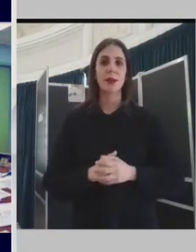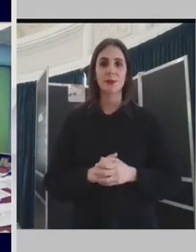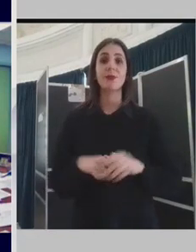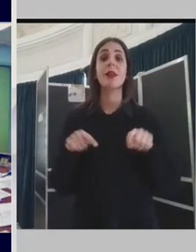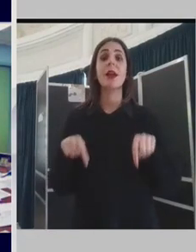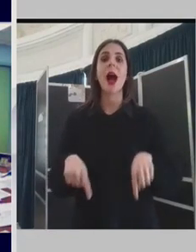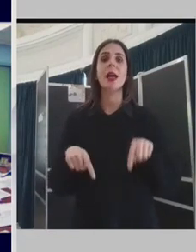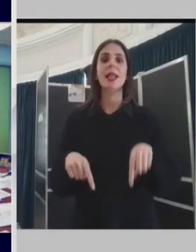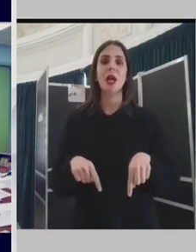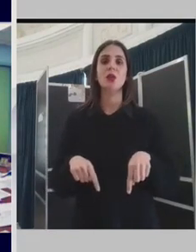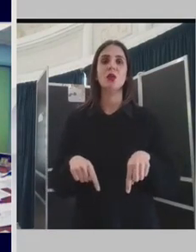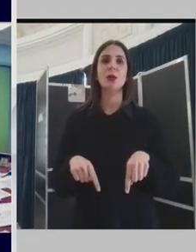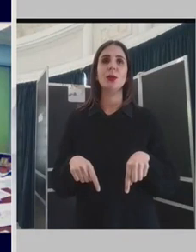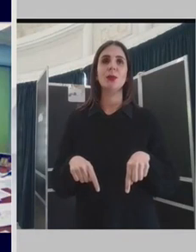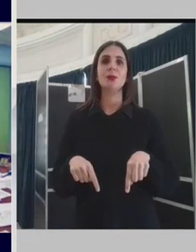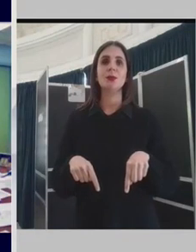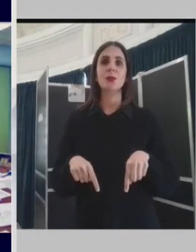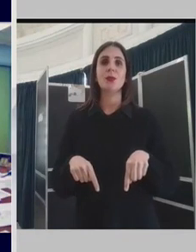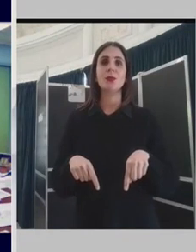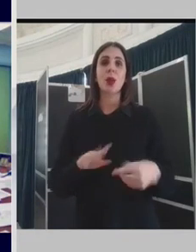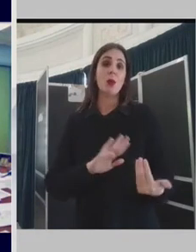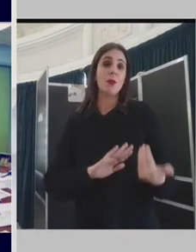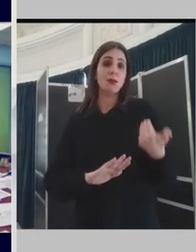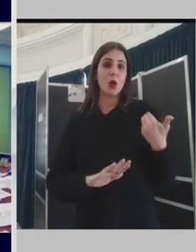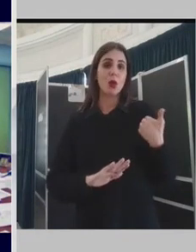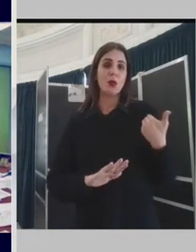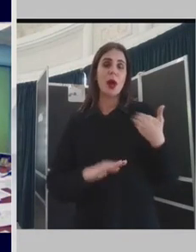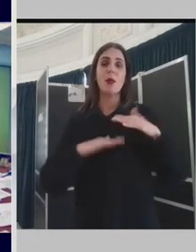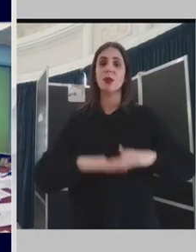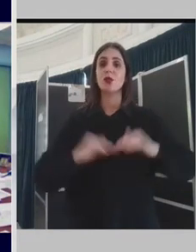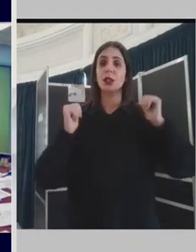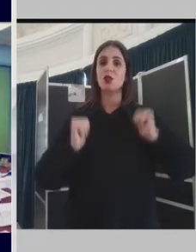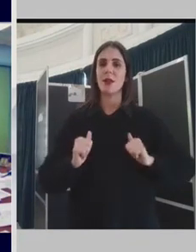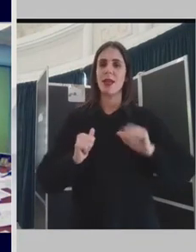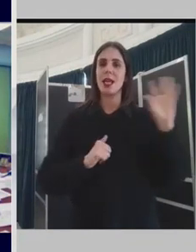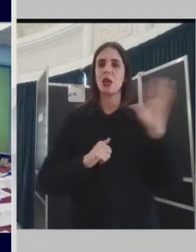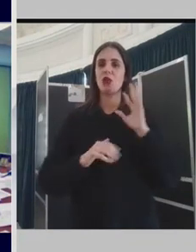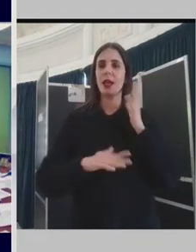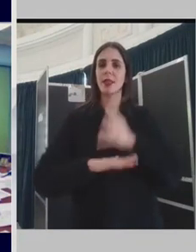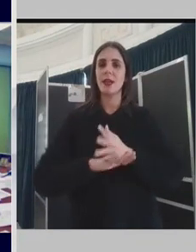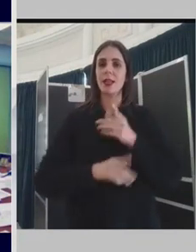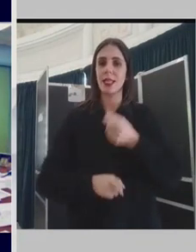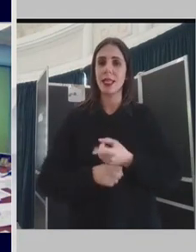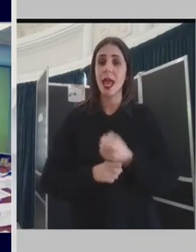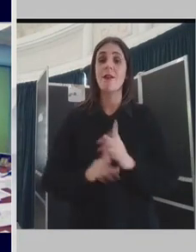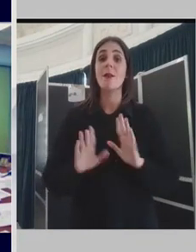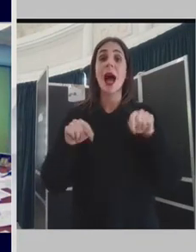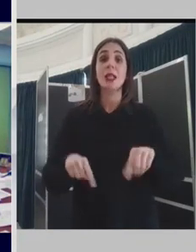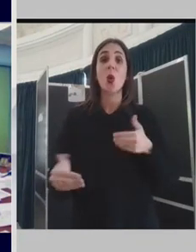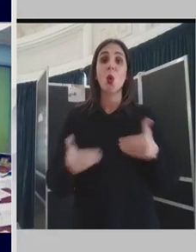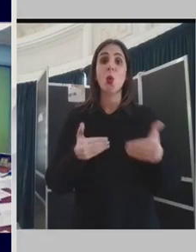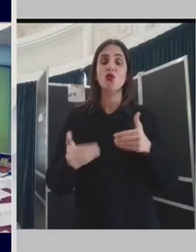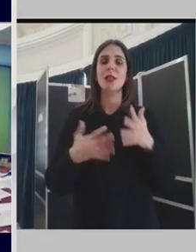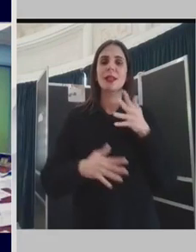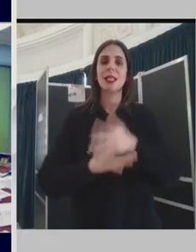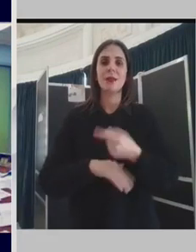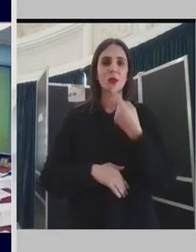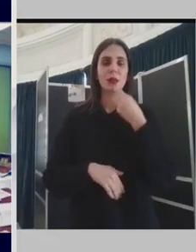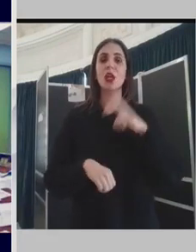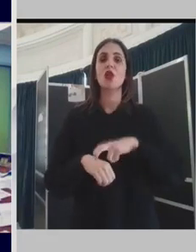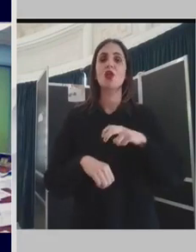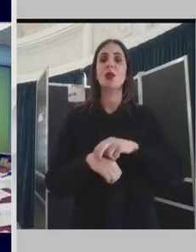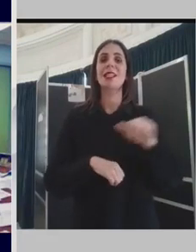Allora, ci è stato, avevo indicato precedentemente la protezione civile, cioè urgenza di intervento della dottoressa